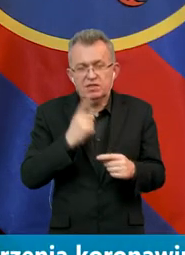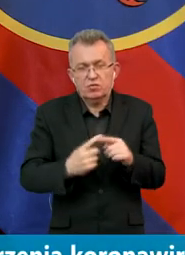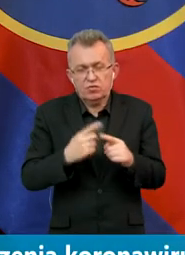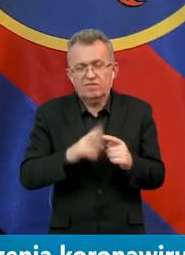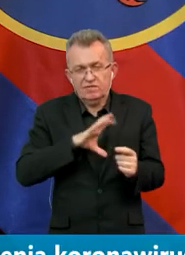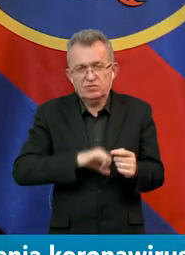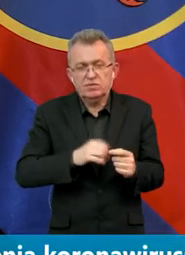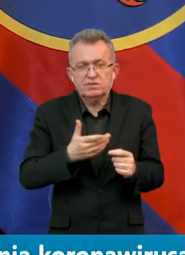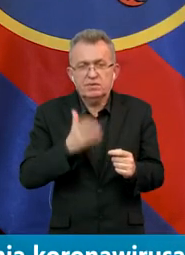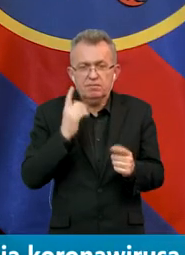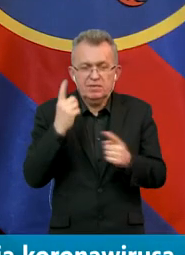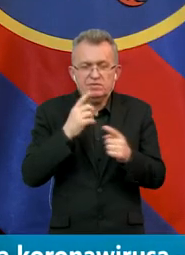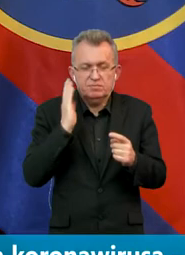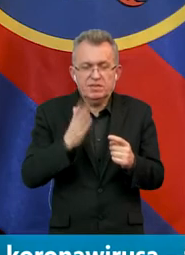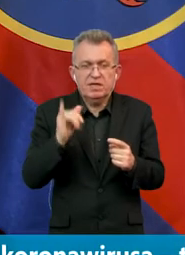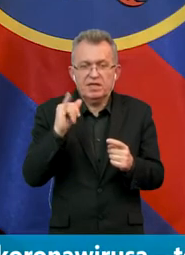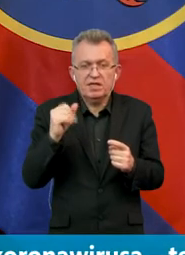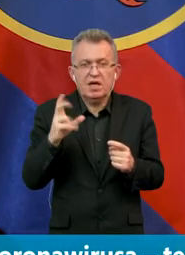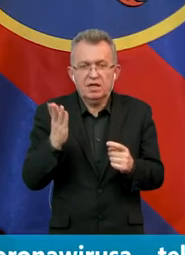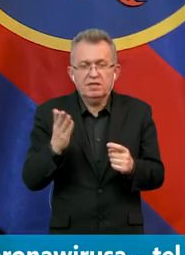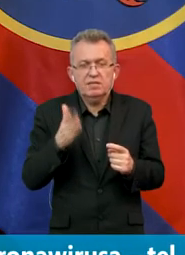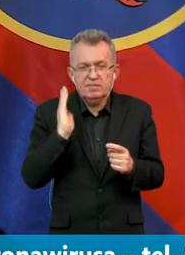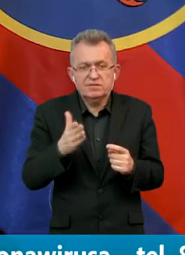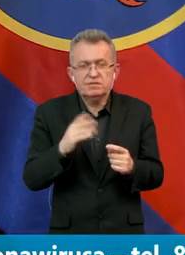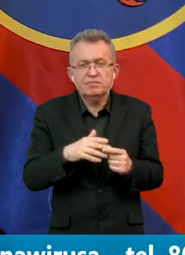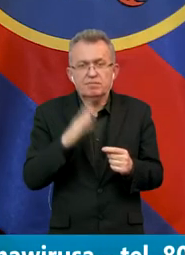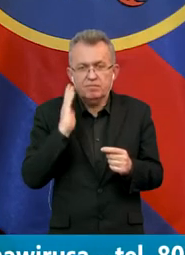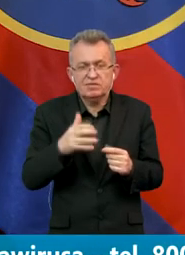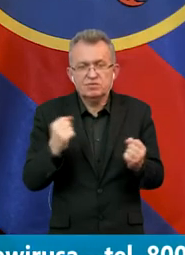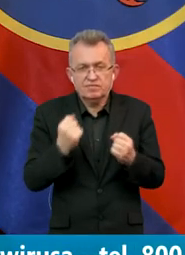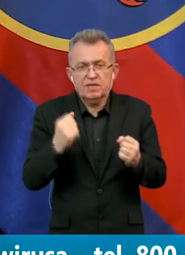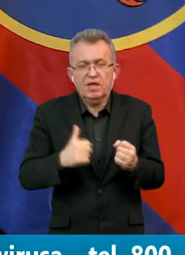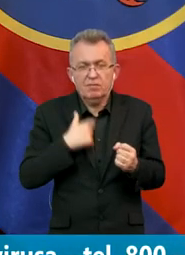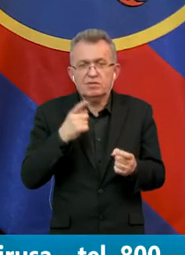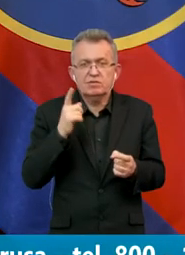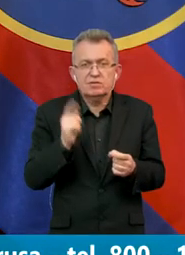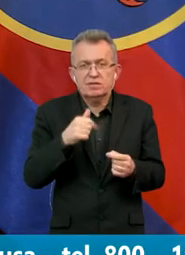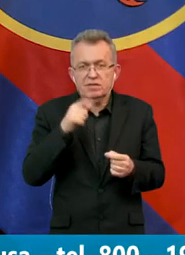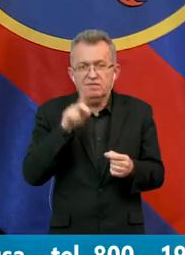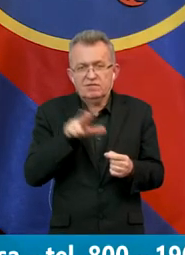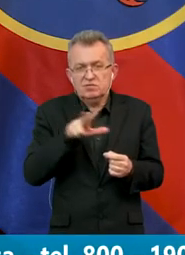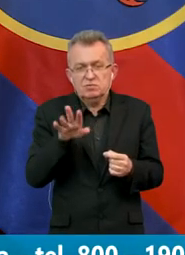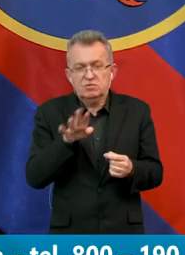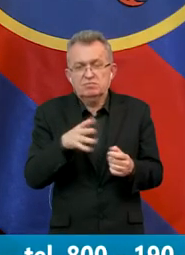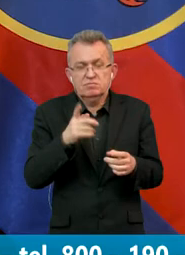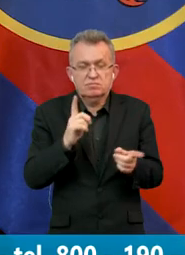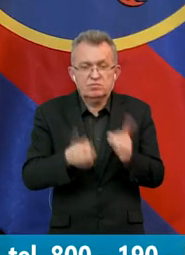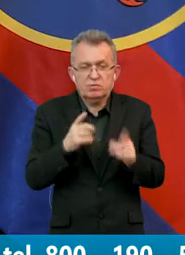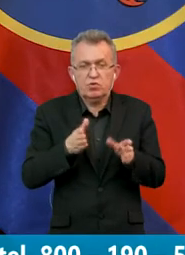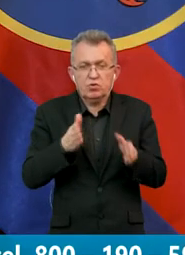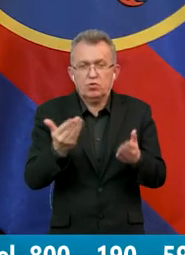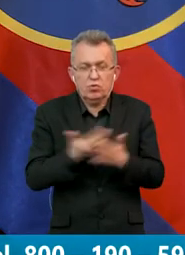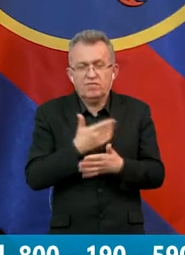i chwilę poczekać, ale mamy zapewnienie IKEA, że no będą robili wszystko, aby zrobić to w ciągu paru miesięcy i żeby ten